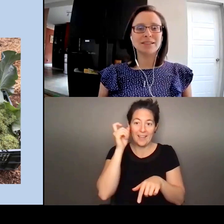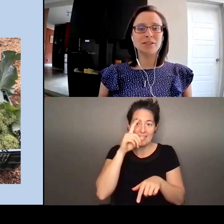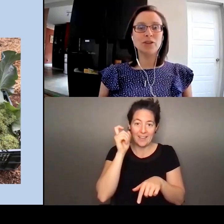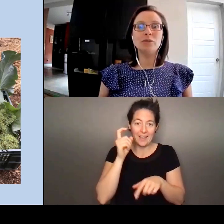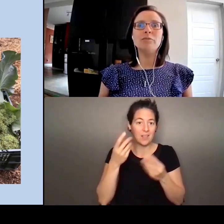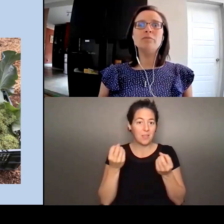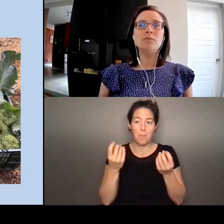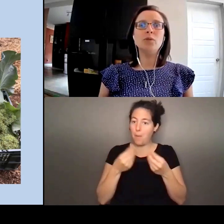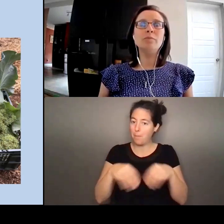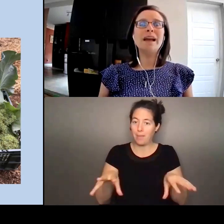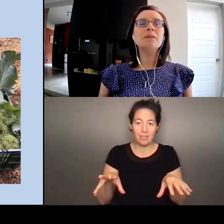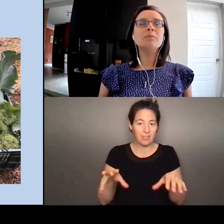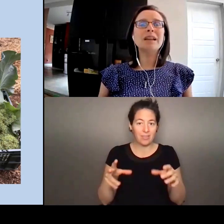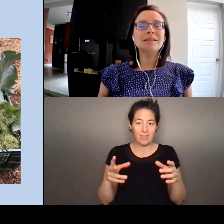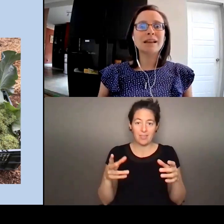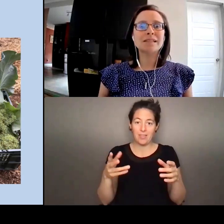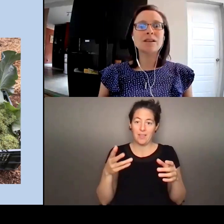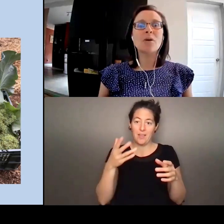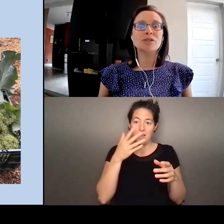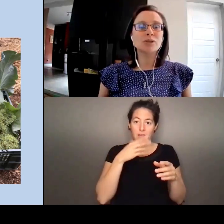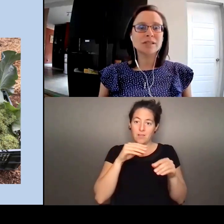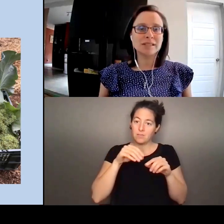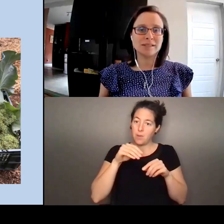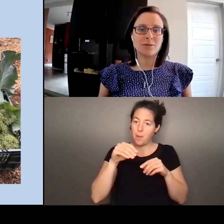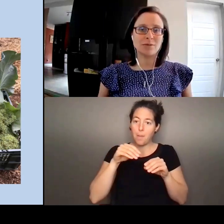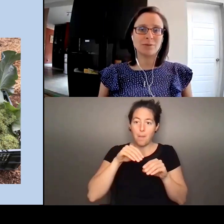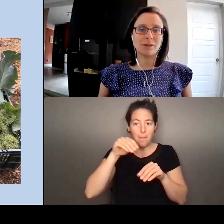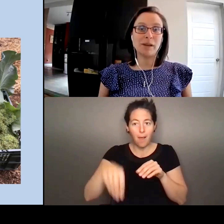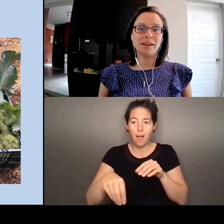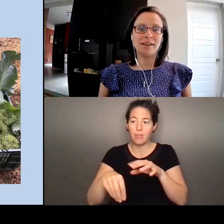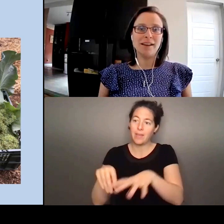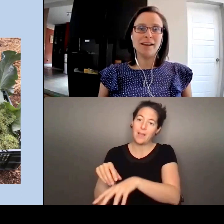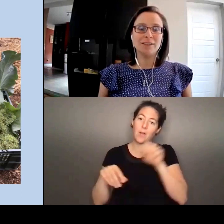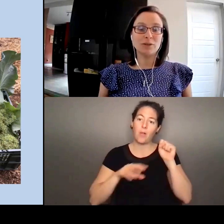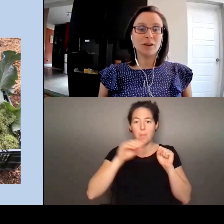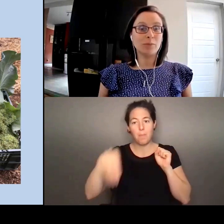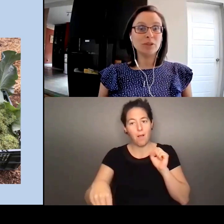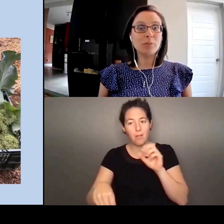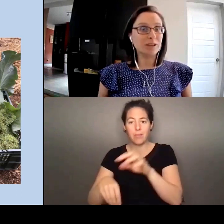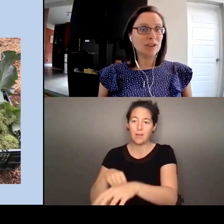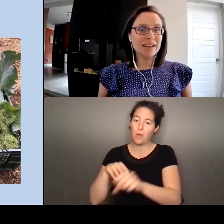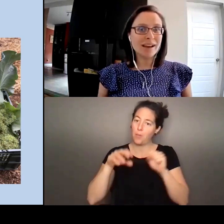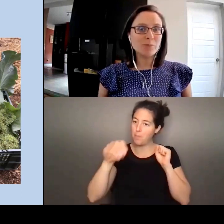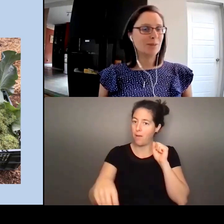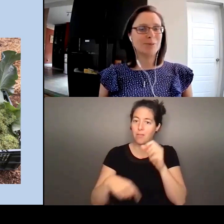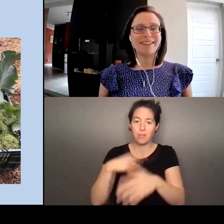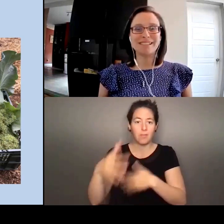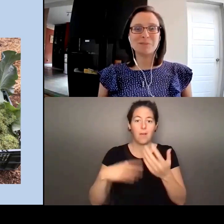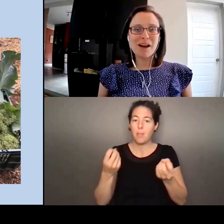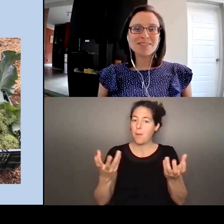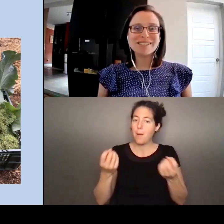perte. Il y a une belle plantation en succession qu'on appelle. Donc, pas de perte de temps, pas de